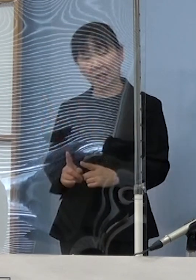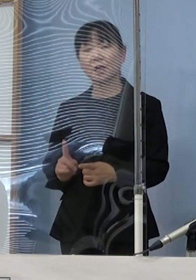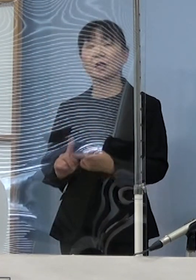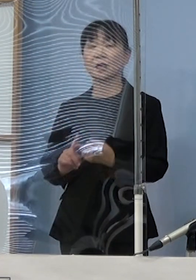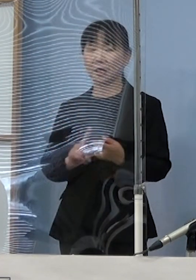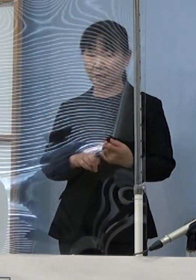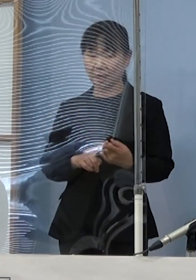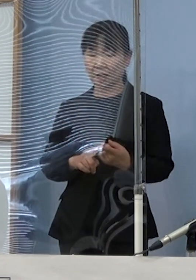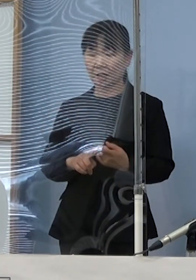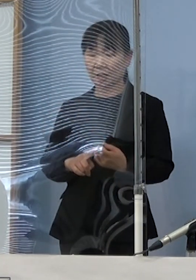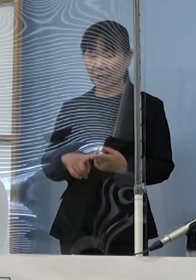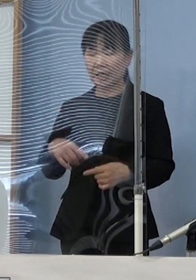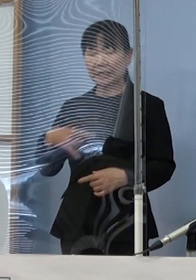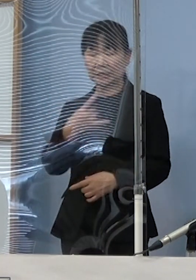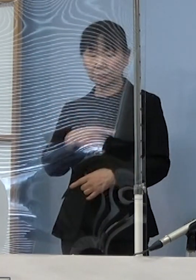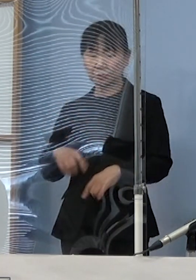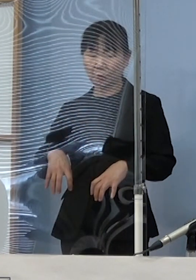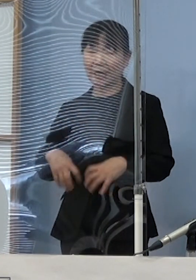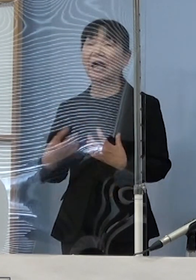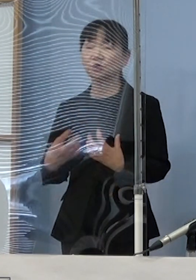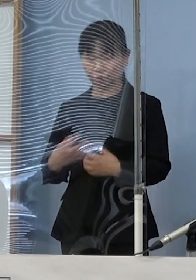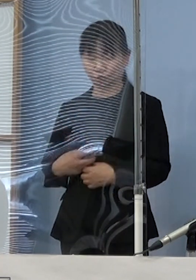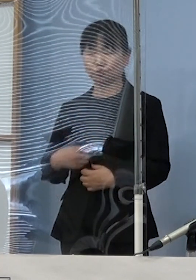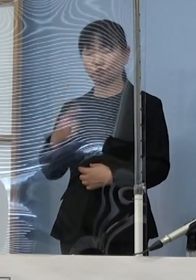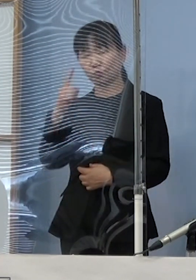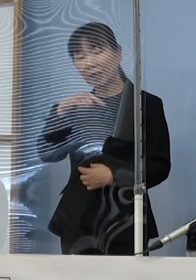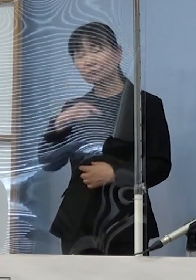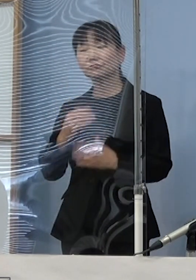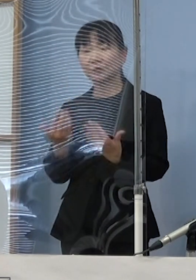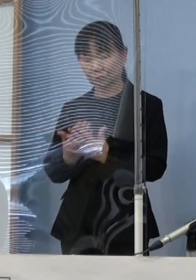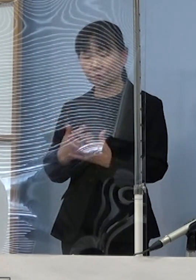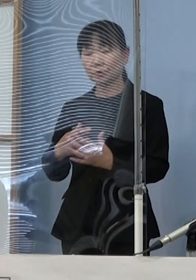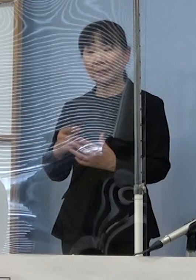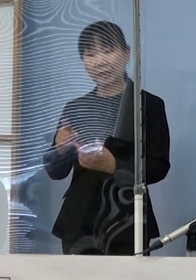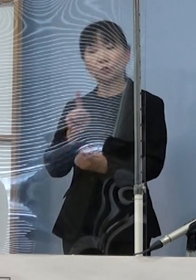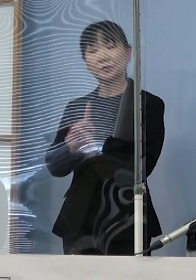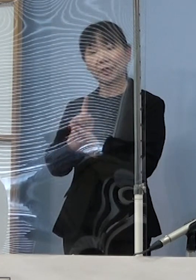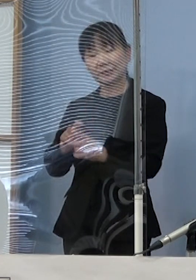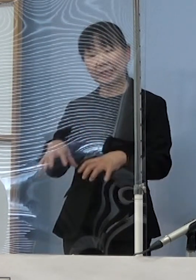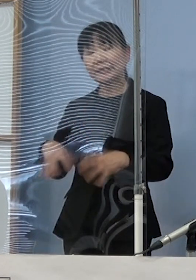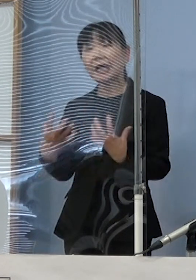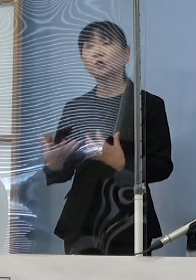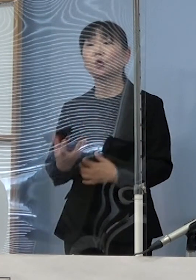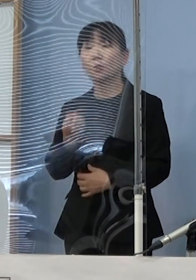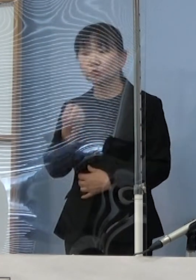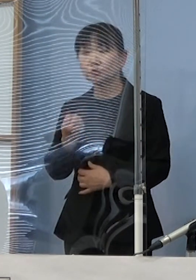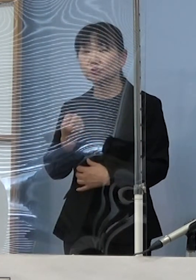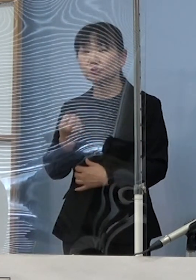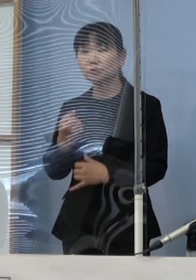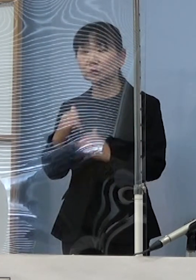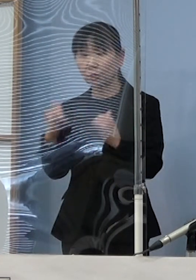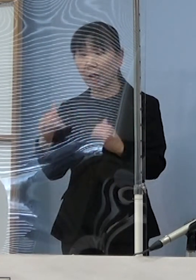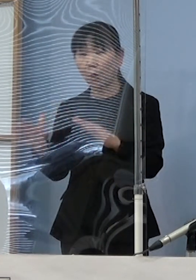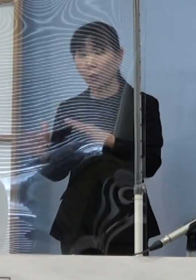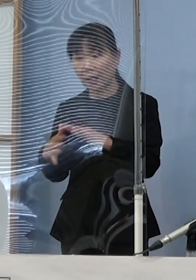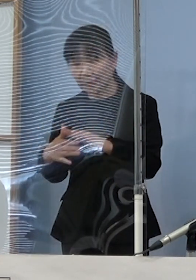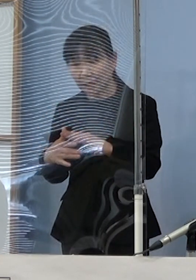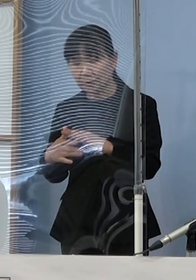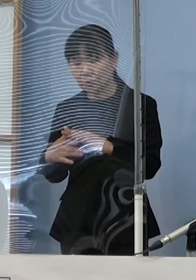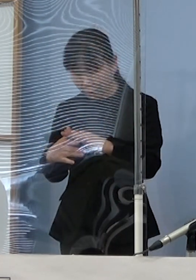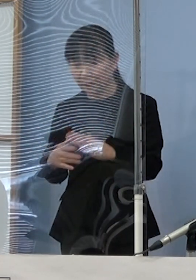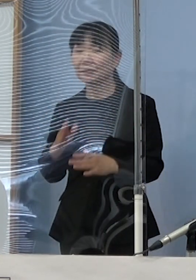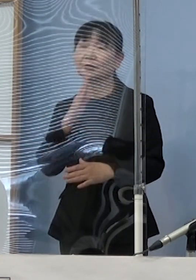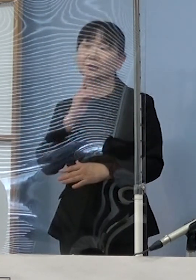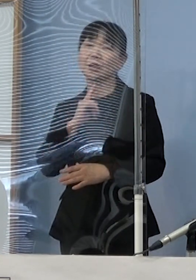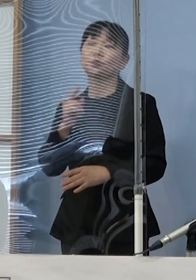によって気分を害する、あるいはそれに対して怒りを持つ、 という方がおられないとは